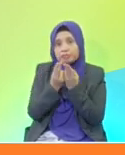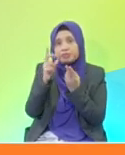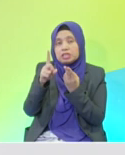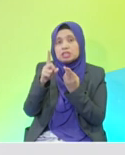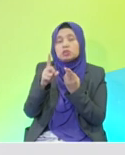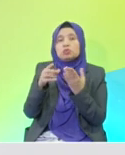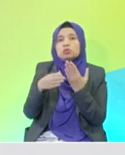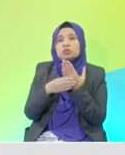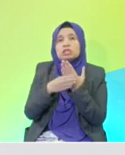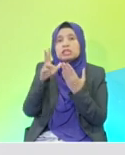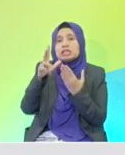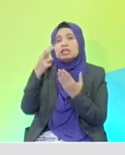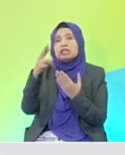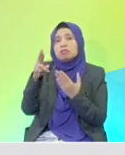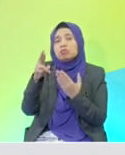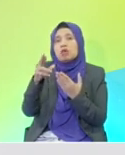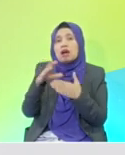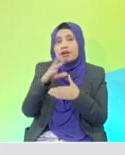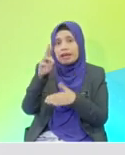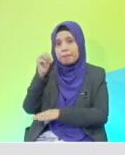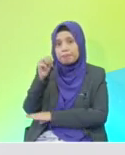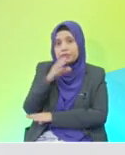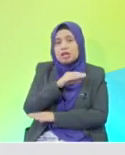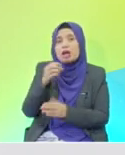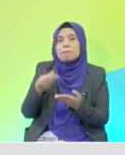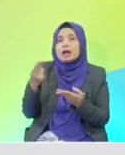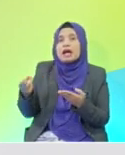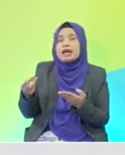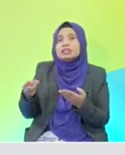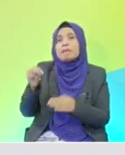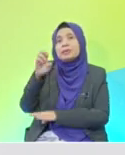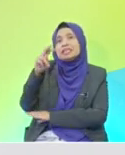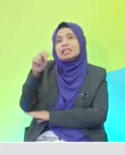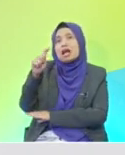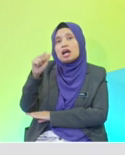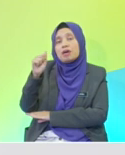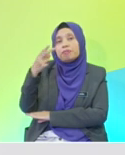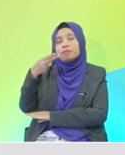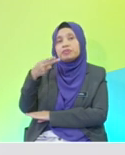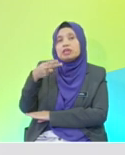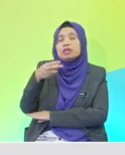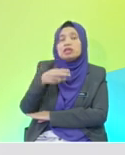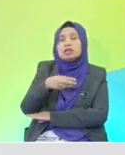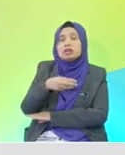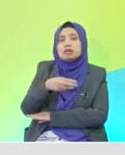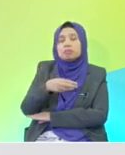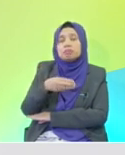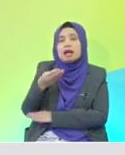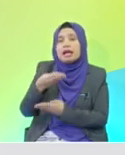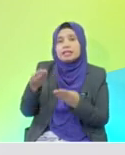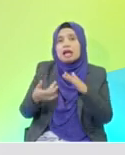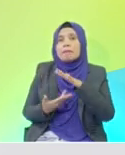adalah 3000 Ringgit bahan mentah 12.000 Ringgit buruh 5000 ringgit